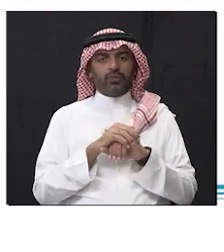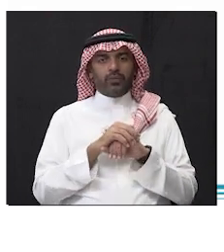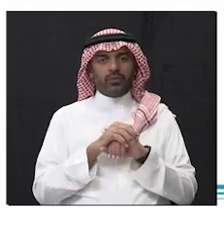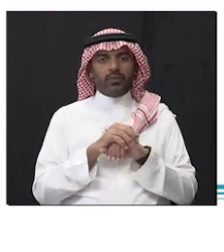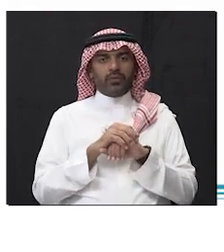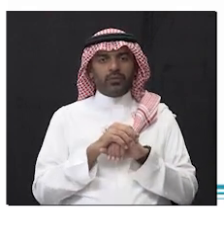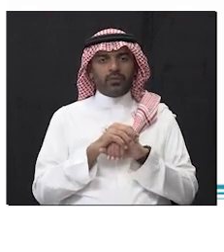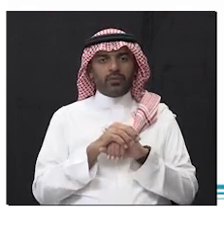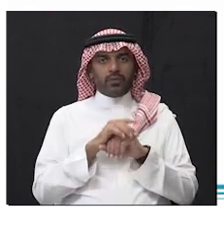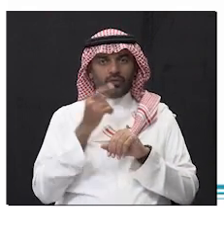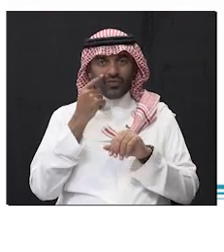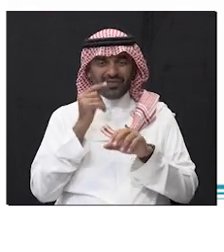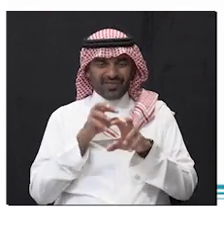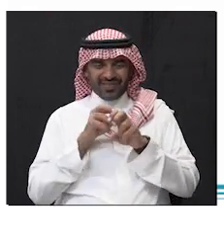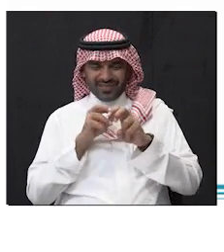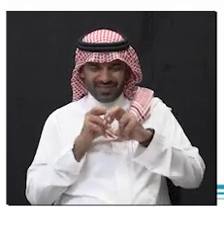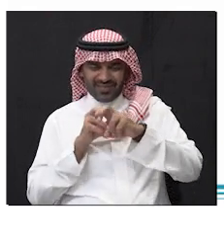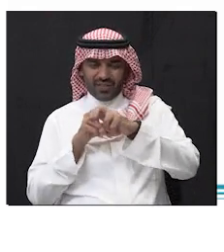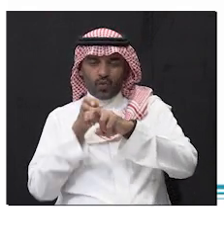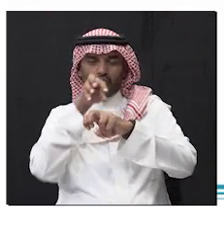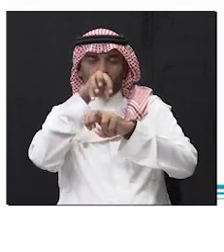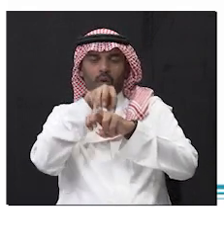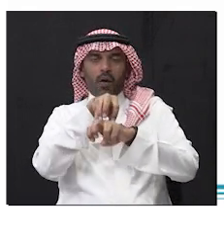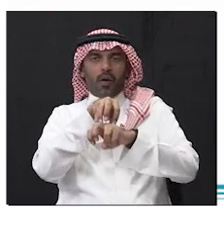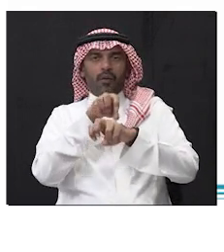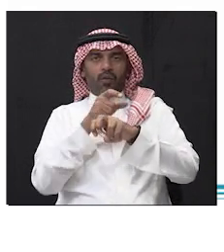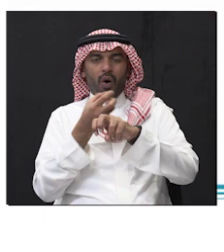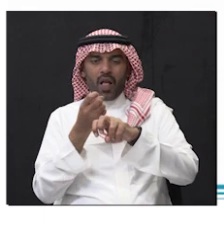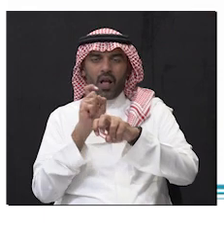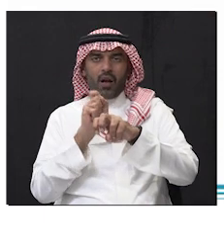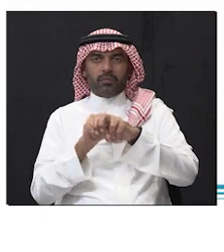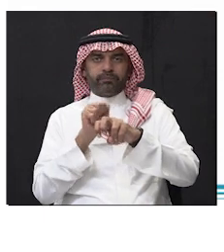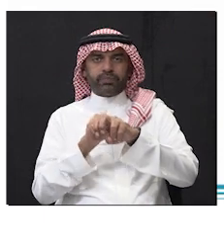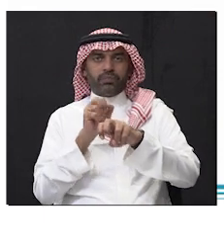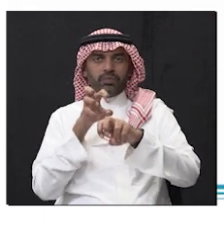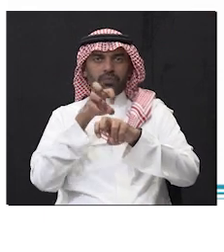هذه الصدفة ما الذي يكونها؟